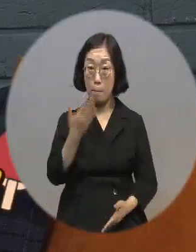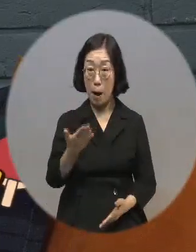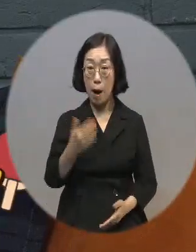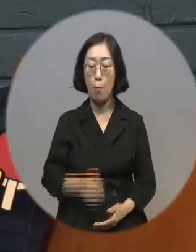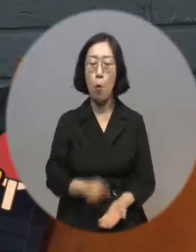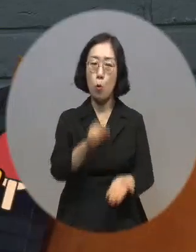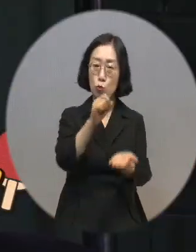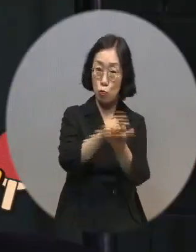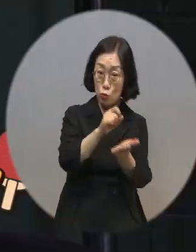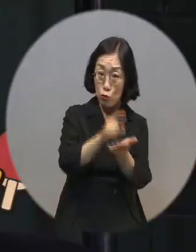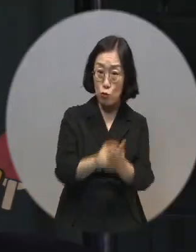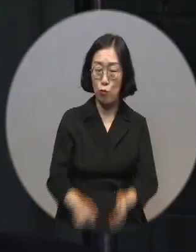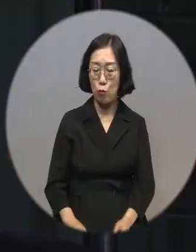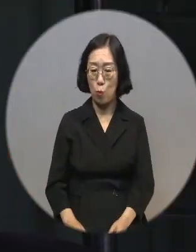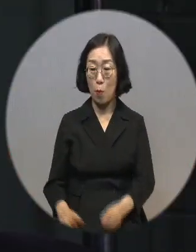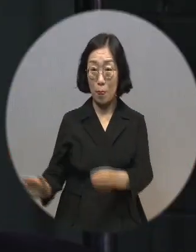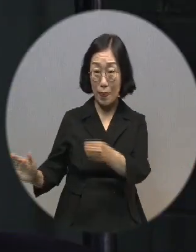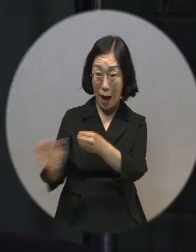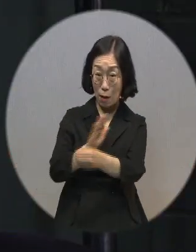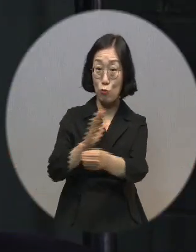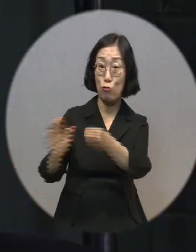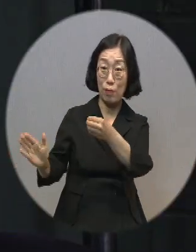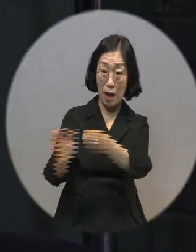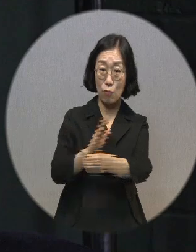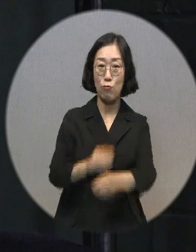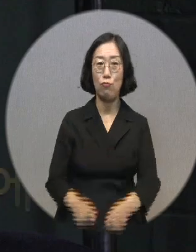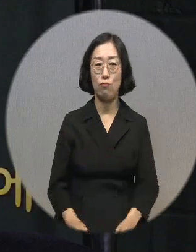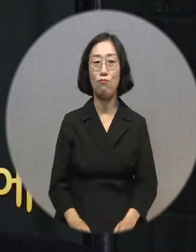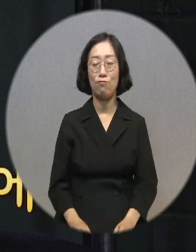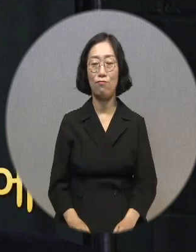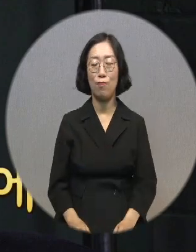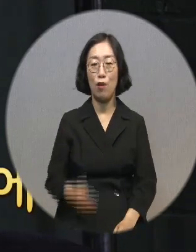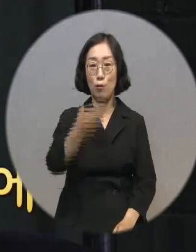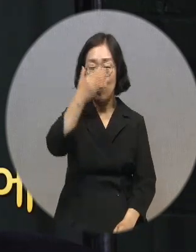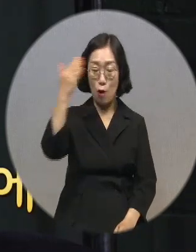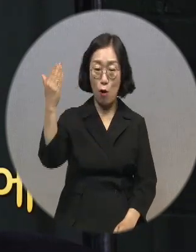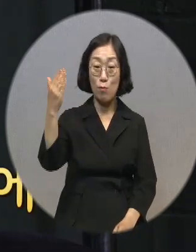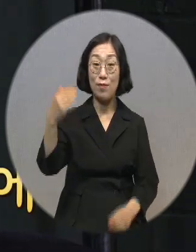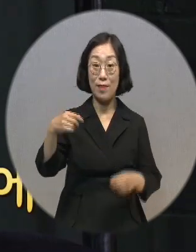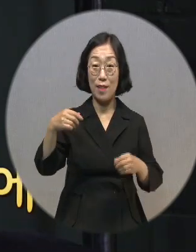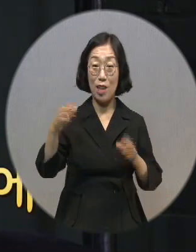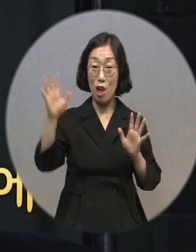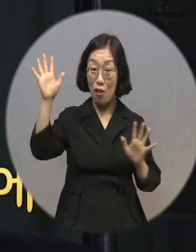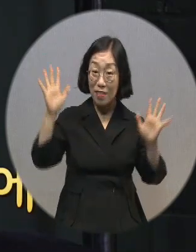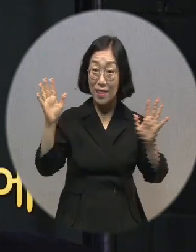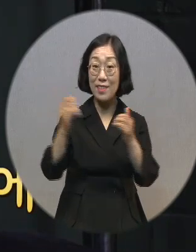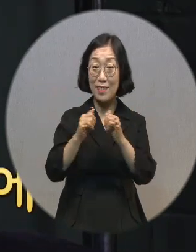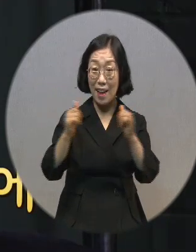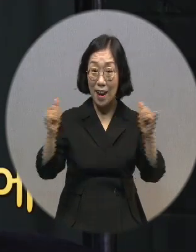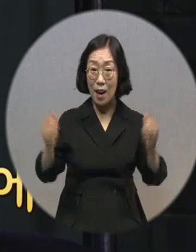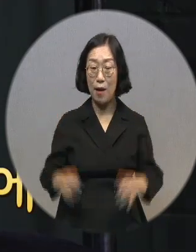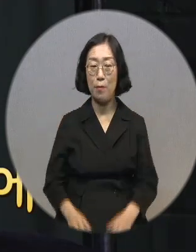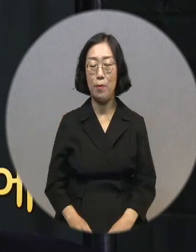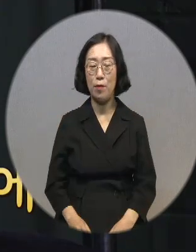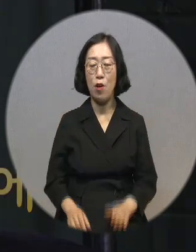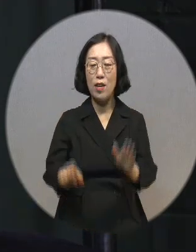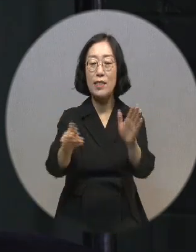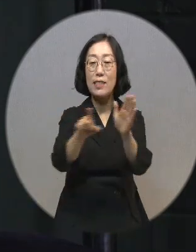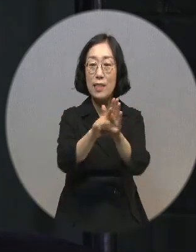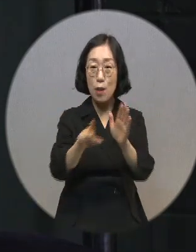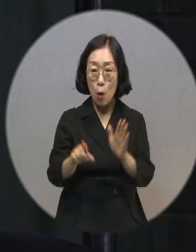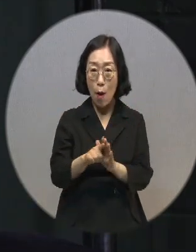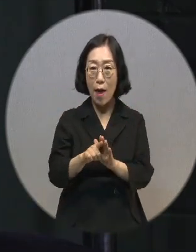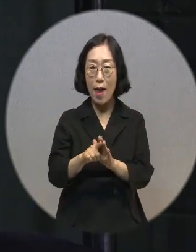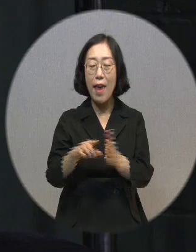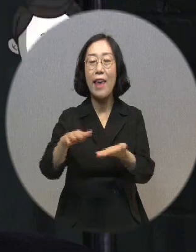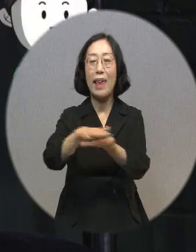또 탁구도 있거든요. 젊은 연극인 배우가 있는데 자기네 극단에서 뭘 했냐면 실내 게임이라는 걸 하더라고요. 별거